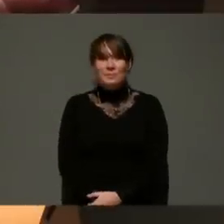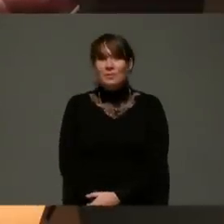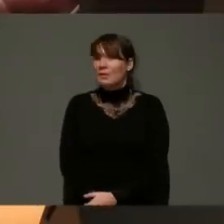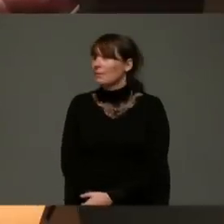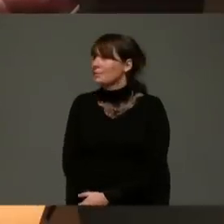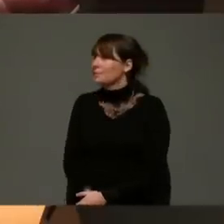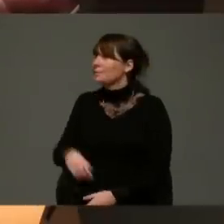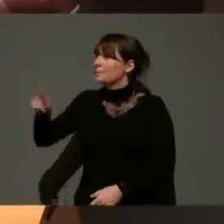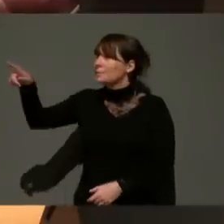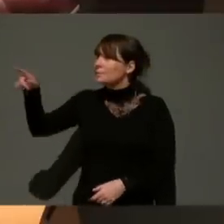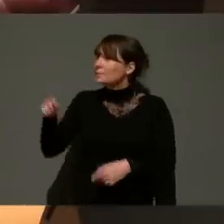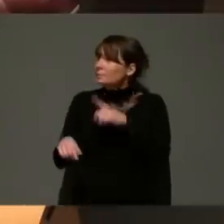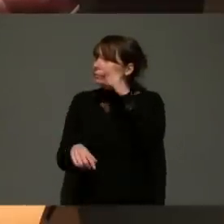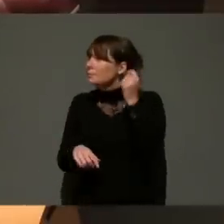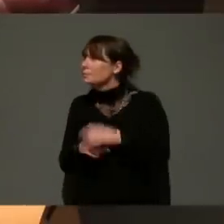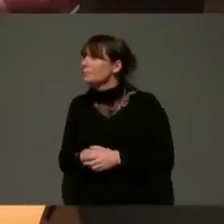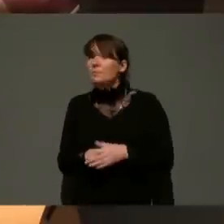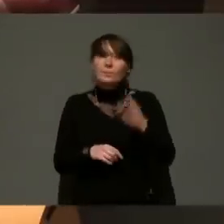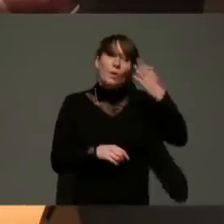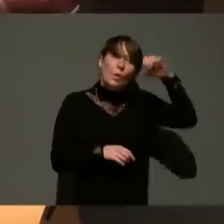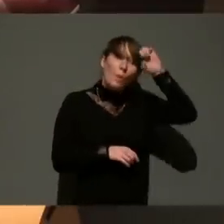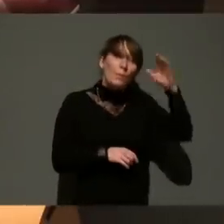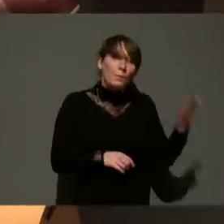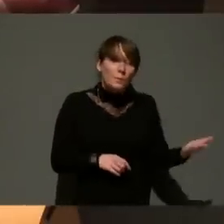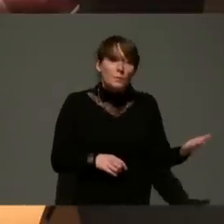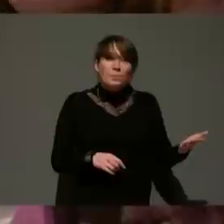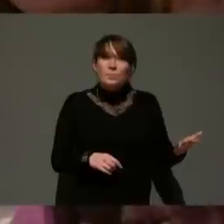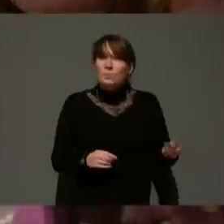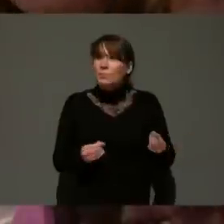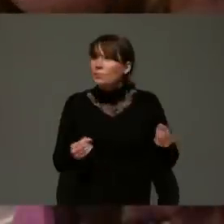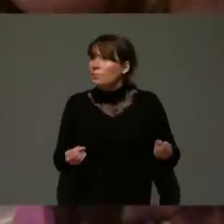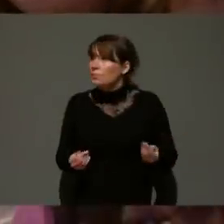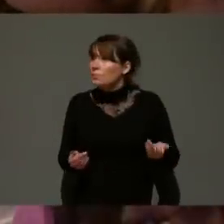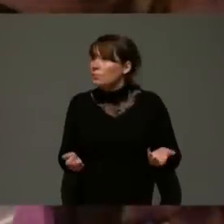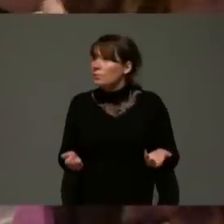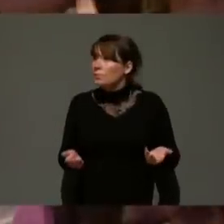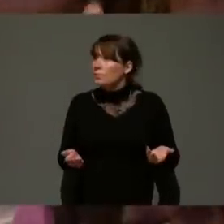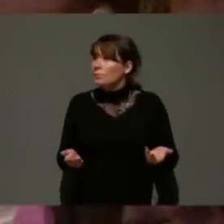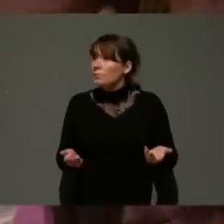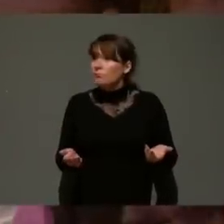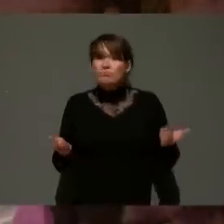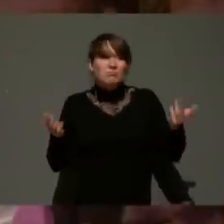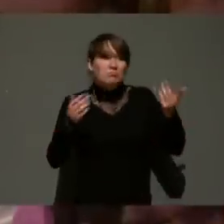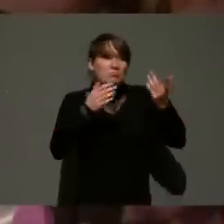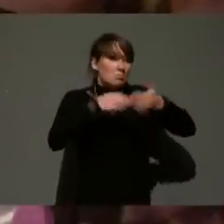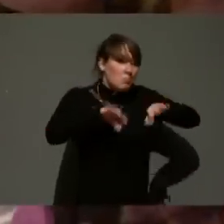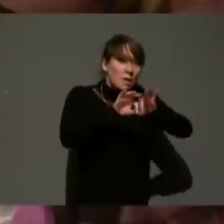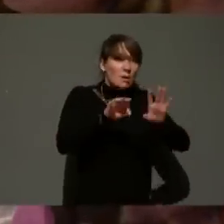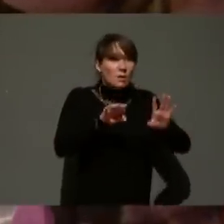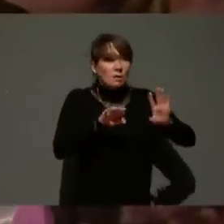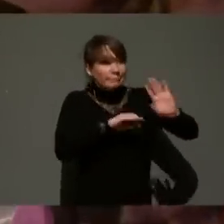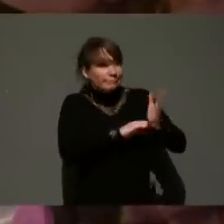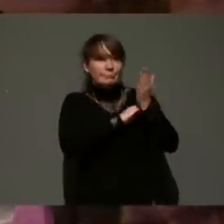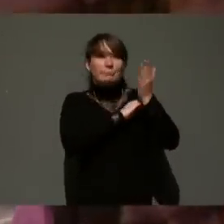Merci. En Europe, y a-t-il une nation, plus particulièrement, qui peut montrer l'exemple ou qui